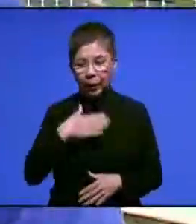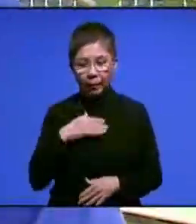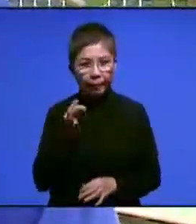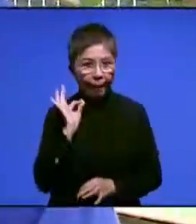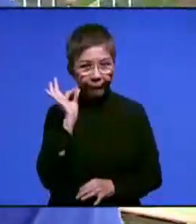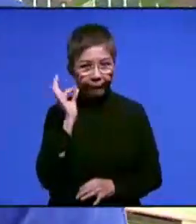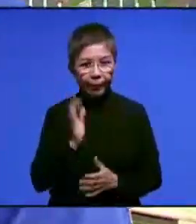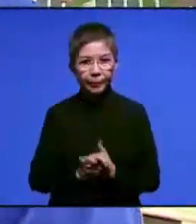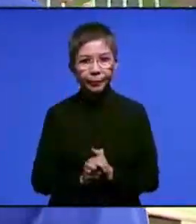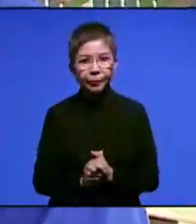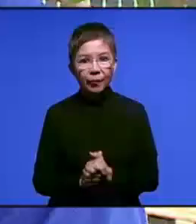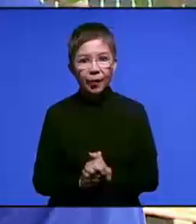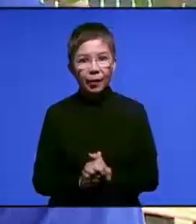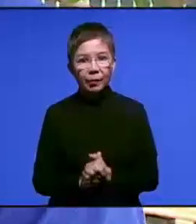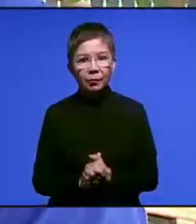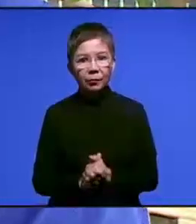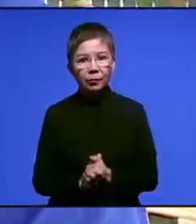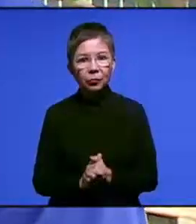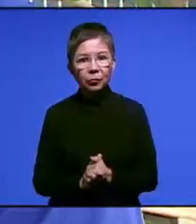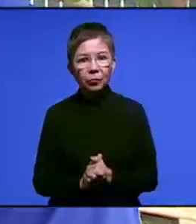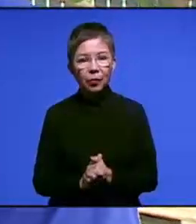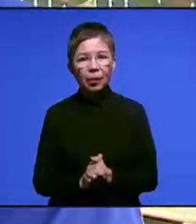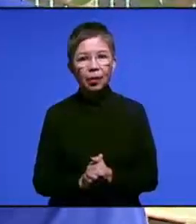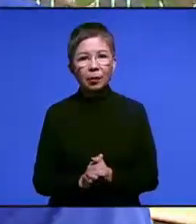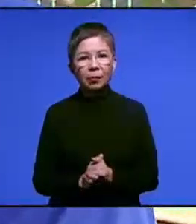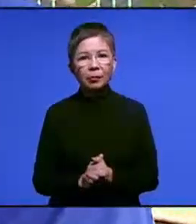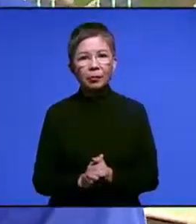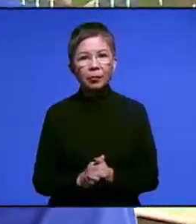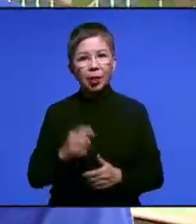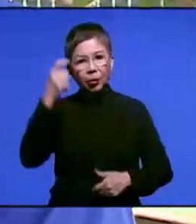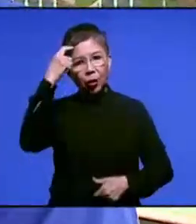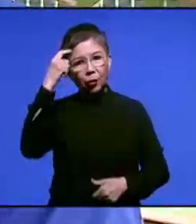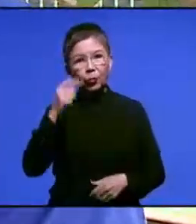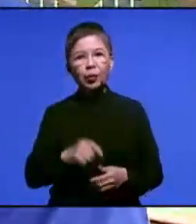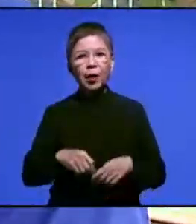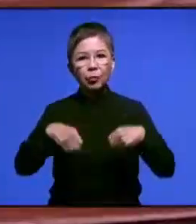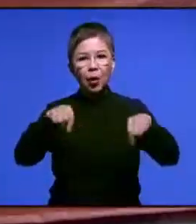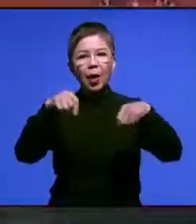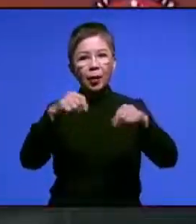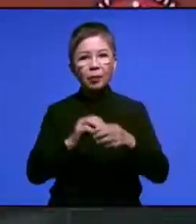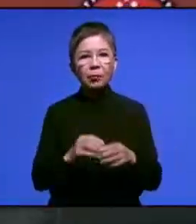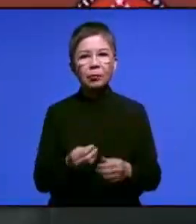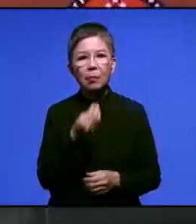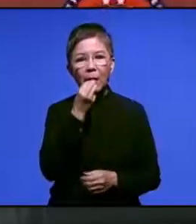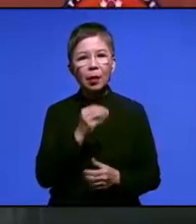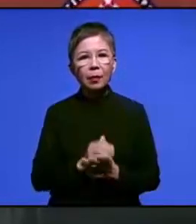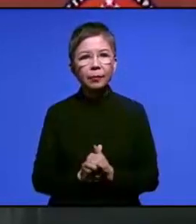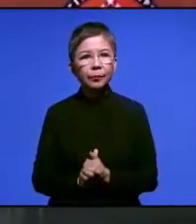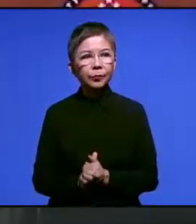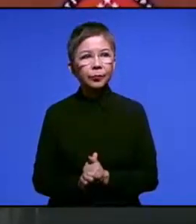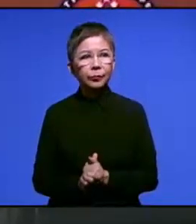ya. Yang saya lihat sih sekarang jadi kayak tulang punggung keluarga ya. Jadi dari jualan online ini. Kemudian Pak